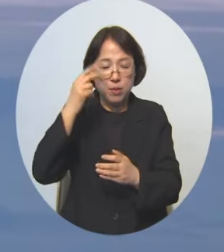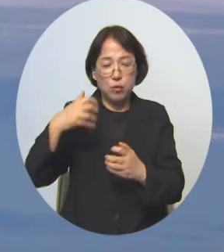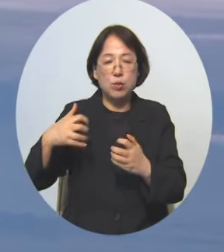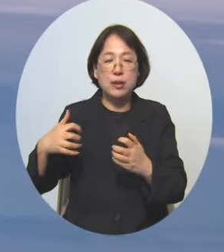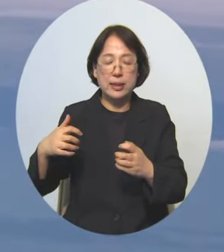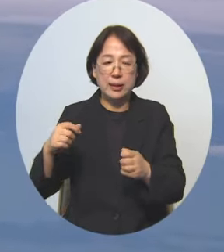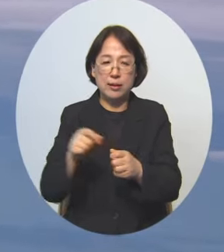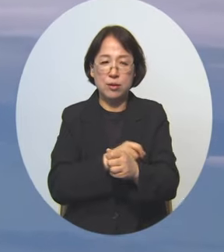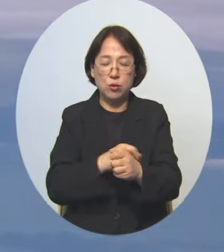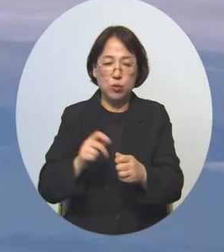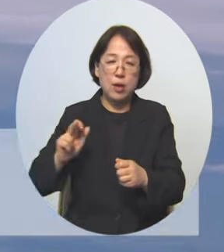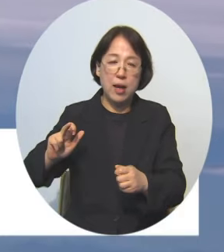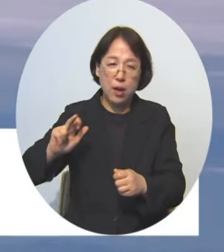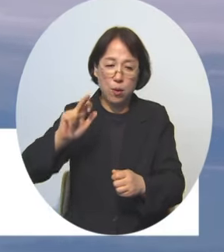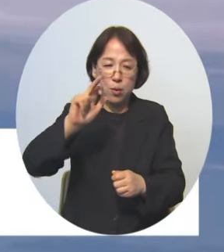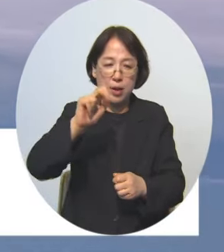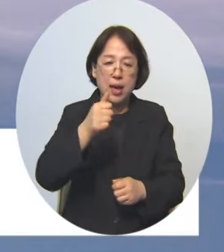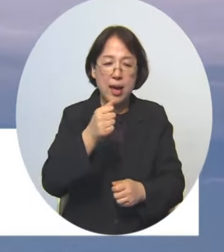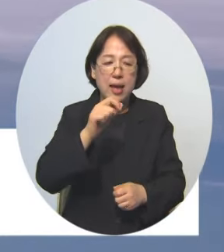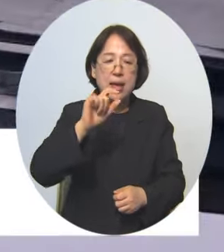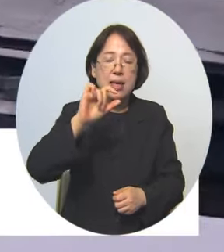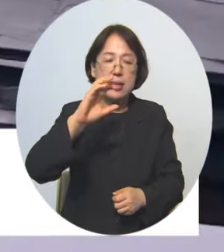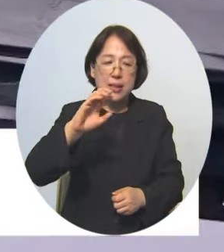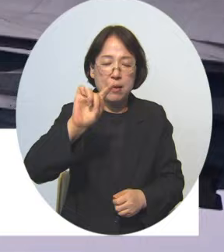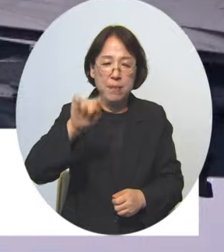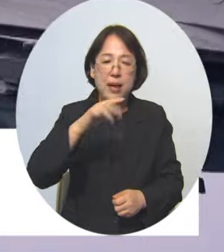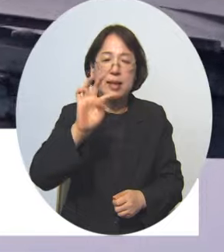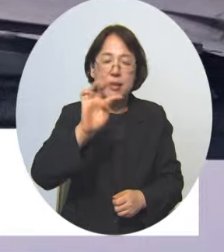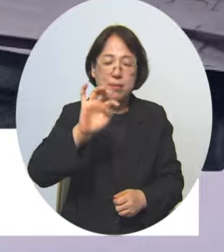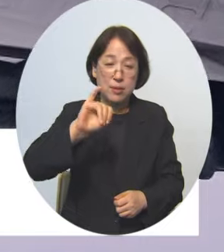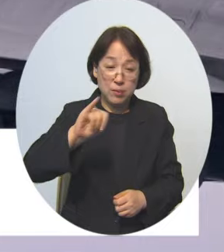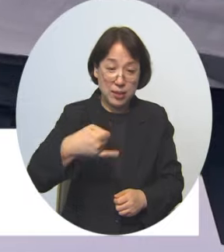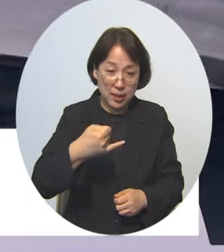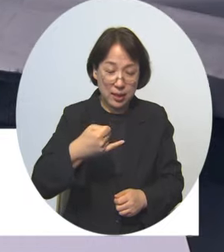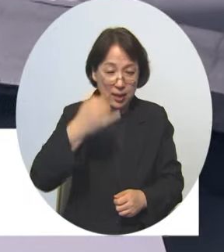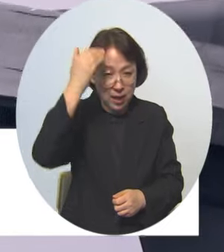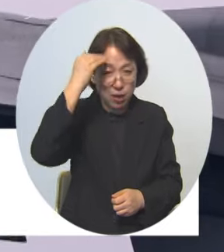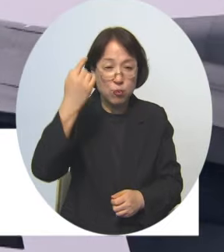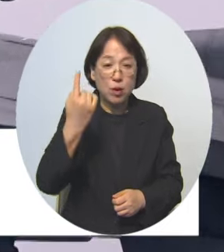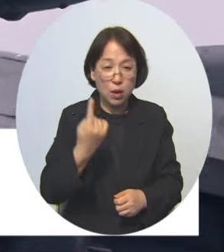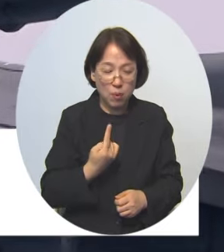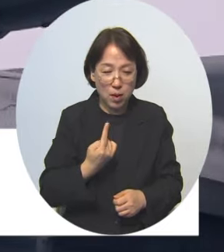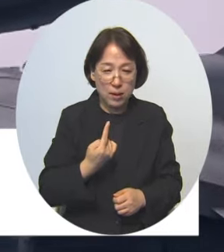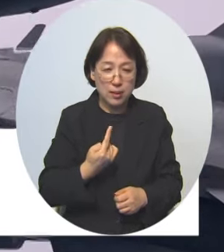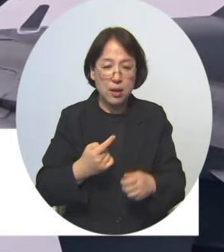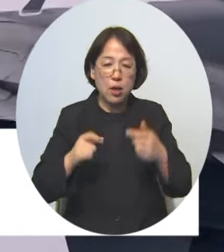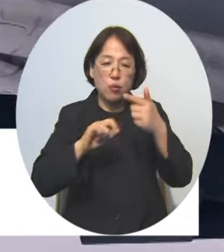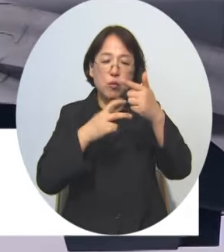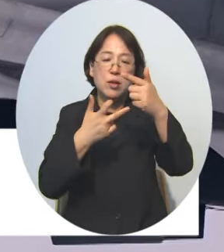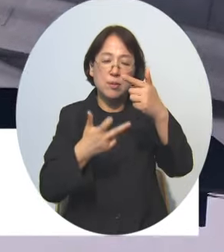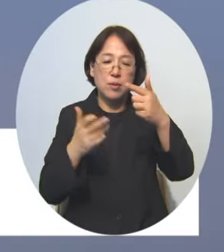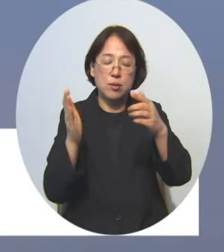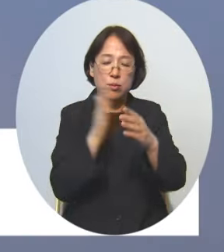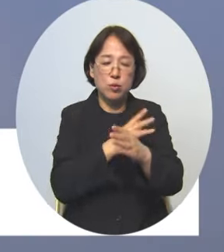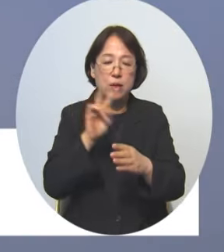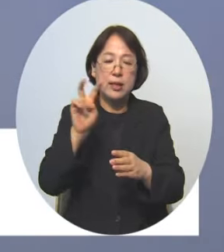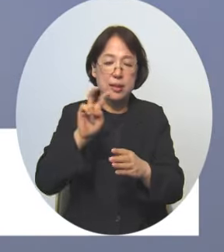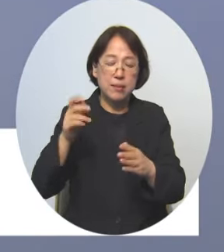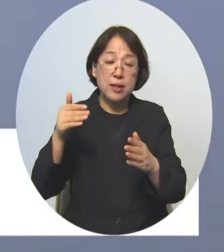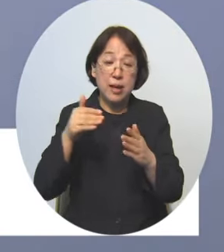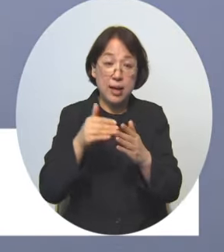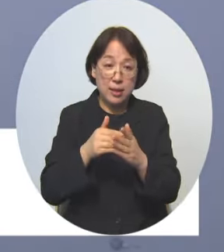사령부 항공기 AC-130J가 한반도에 전개한 가운데 지난 17일부터 20일까지